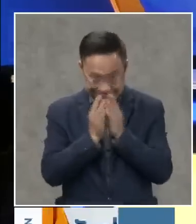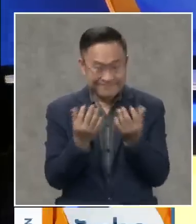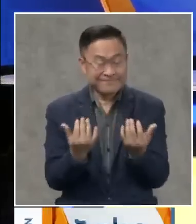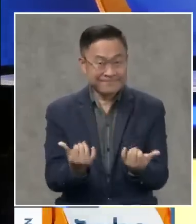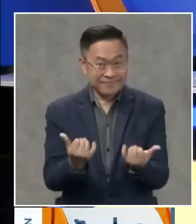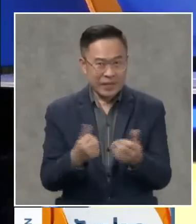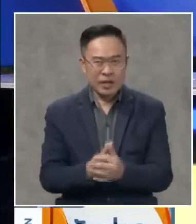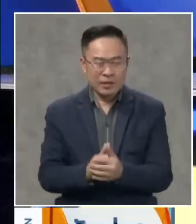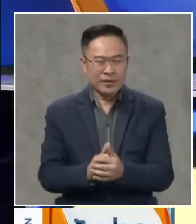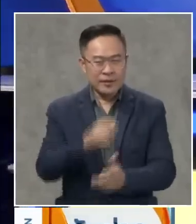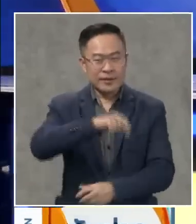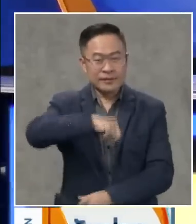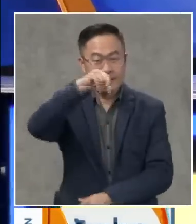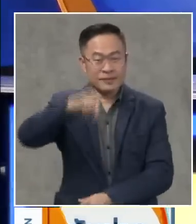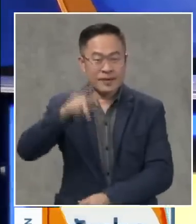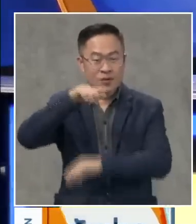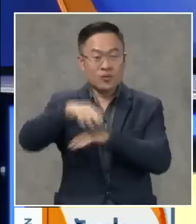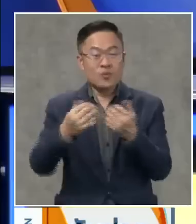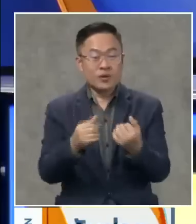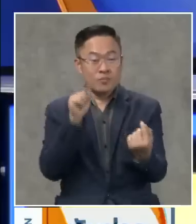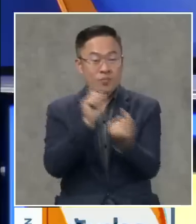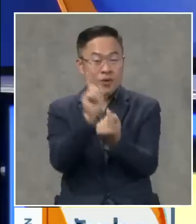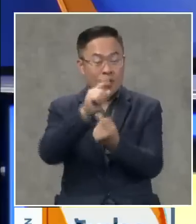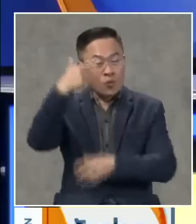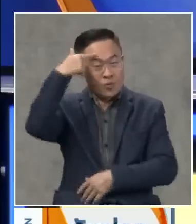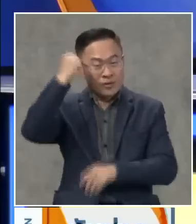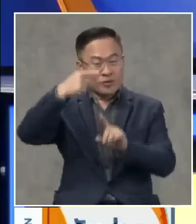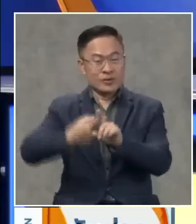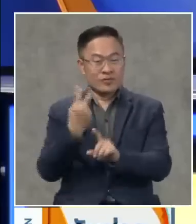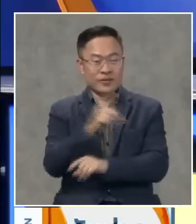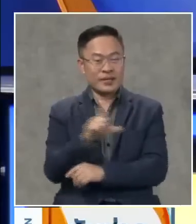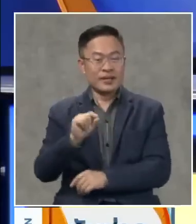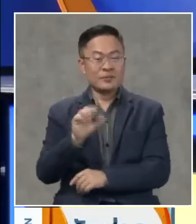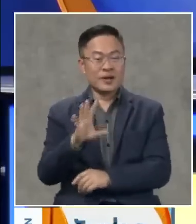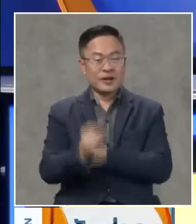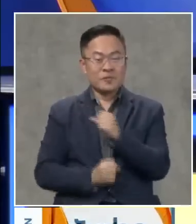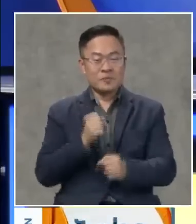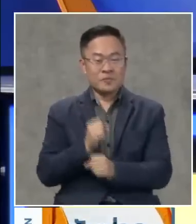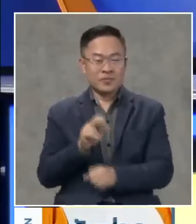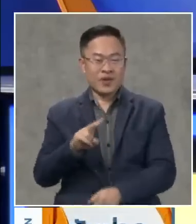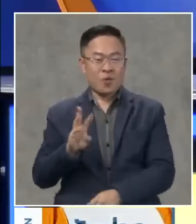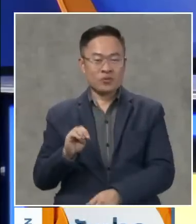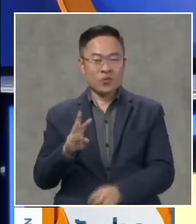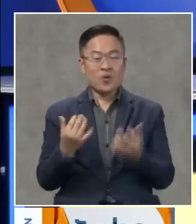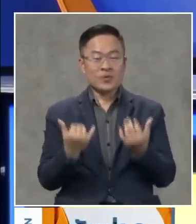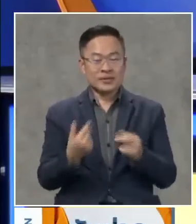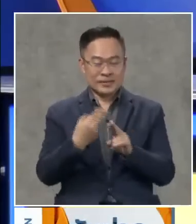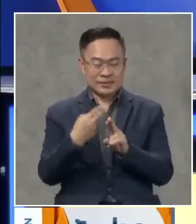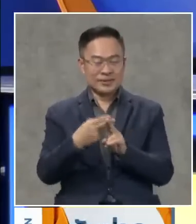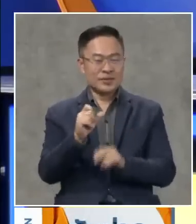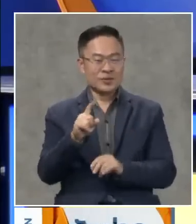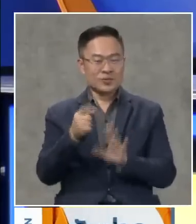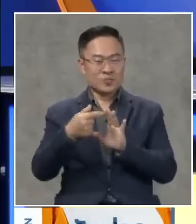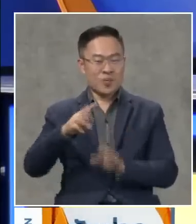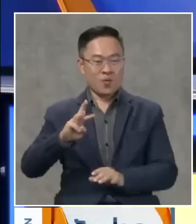สวัสดีค่ะ สว ั สดีค่ะคุณผู้ชมเนชั่นทันข่าวเย็นค่ะวันนี้เราพบกันวันเสาร์ที่25กุมภาพันธ์2566นะคะอยู่กับคุณสุภวรรณโตดิฉันสรา